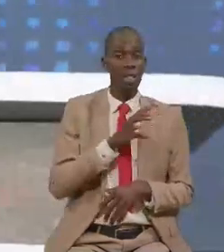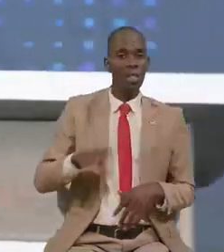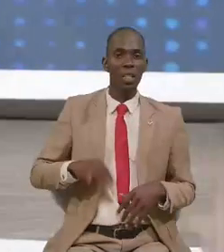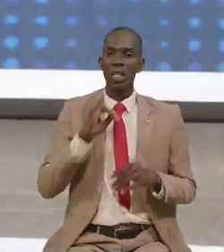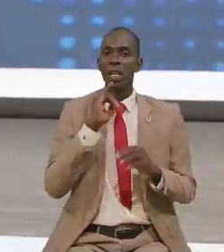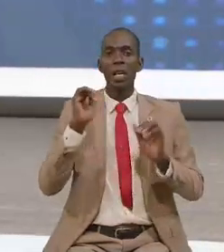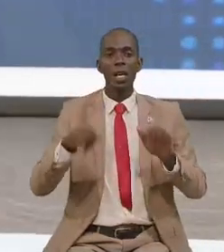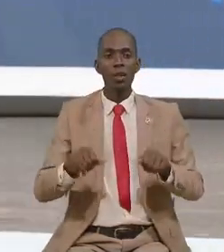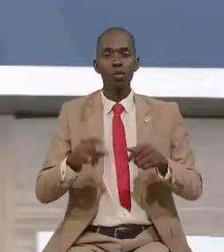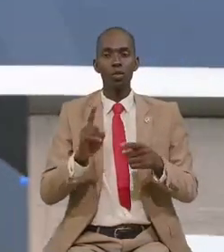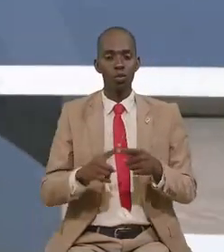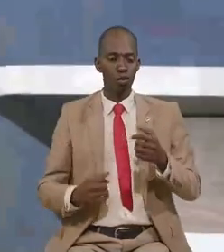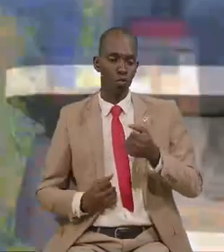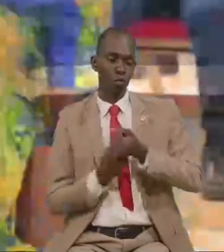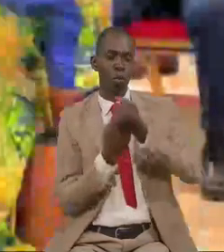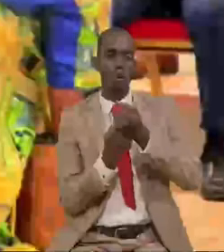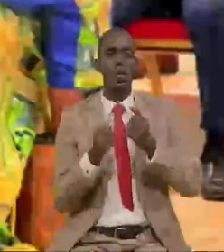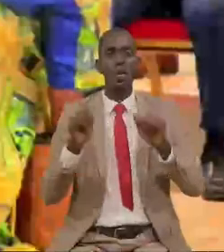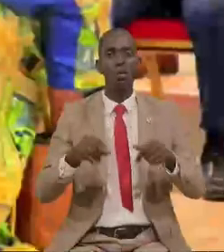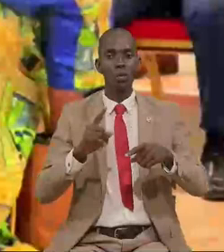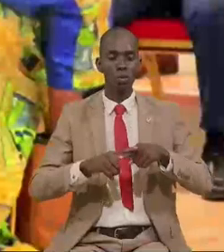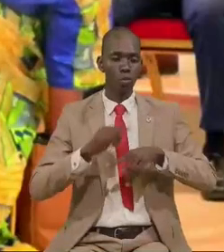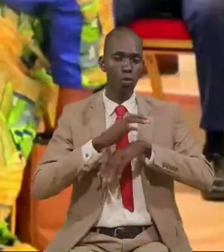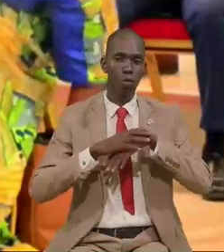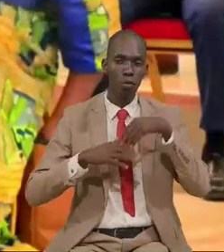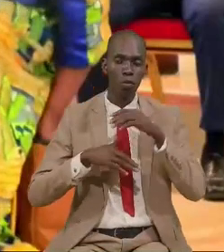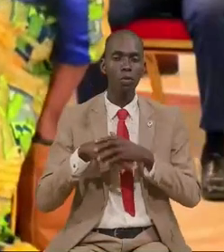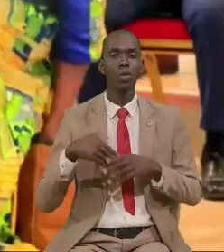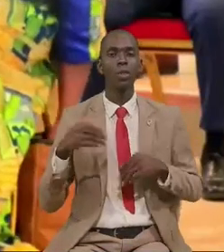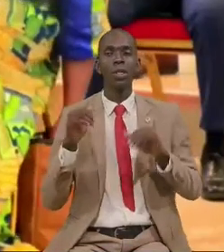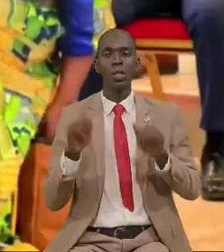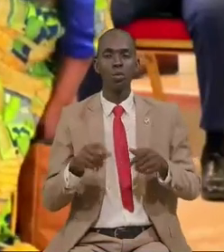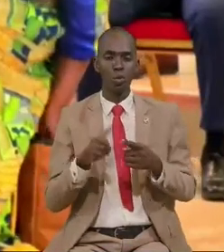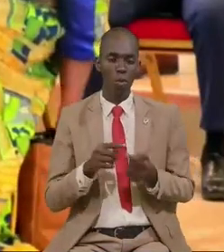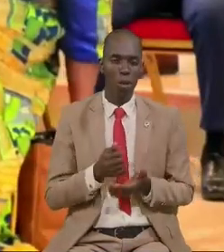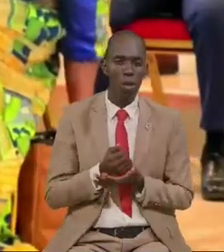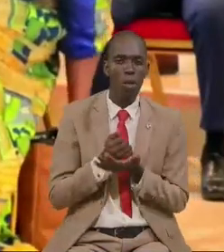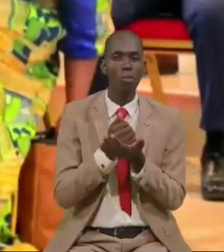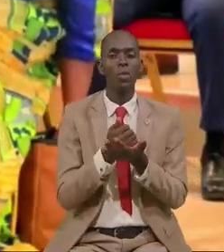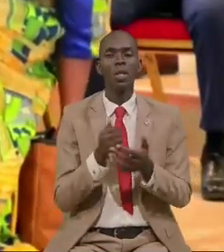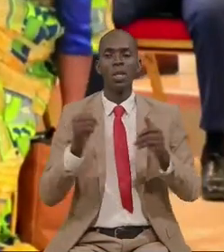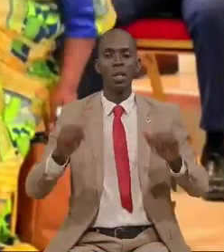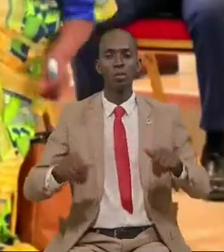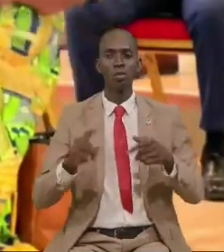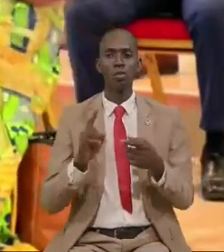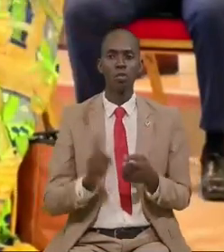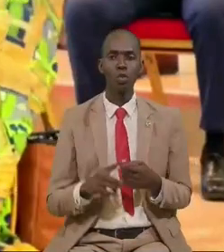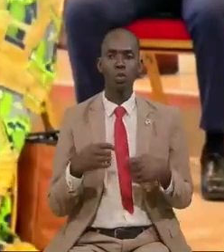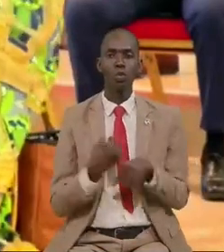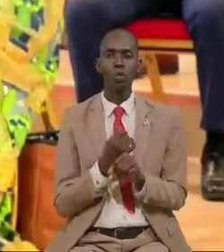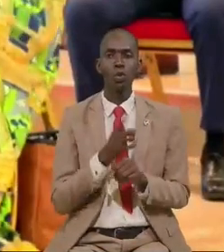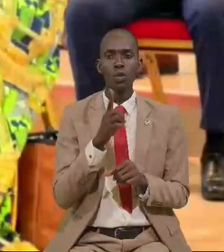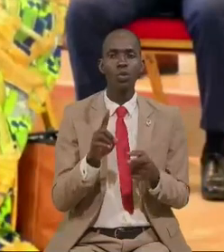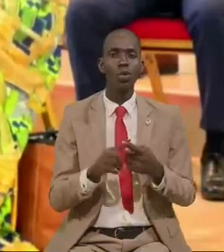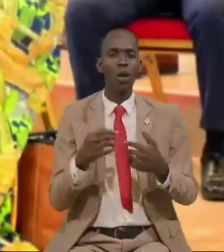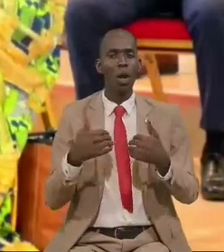soutenir, capable de gérer, capable d'aider, capable de t'amener à avoir